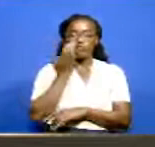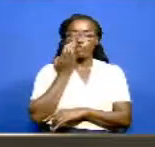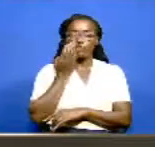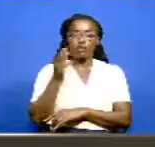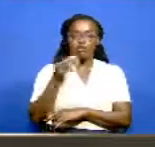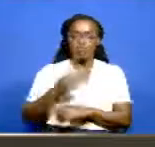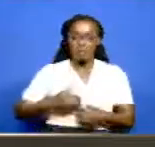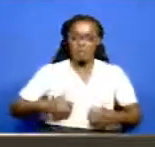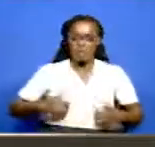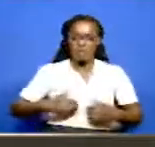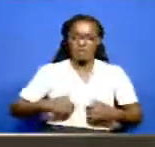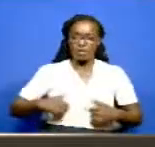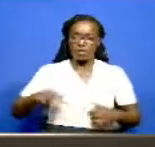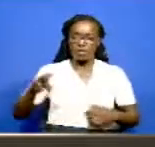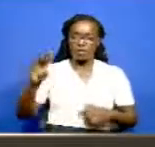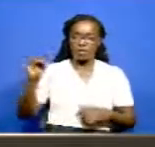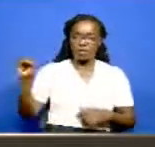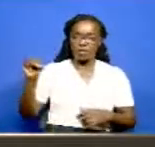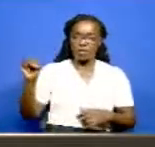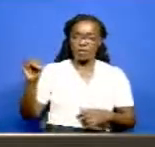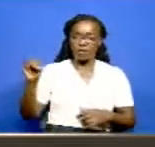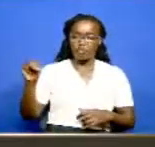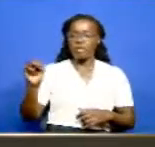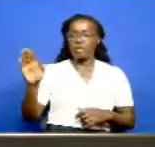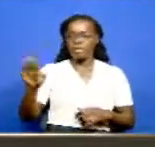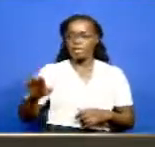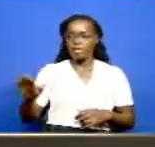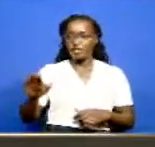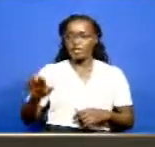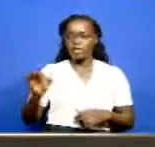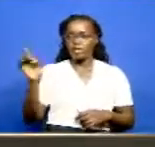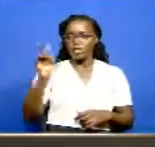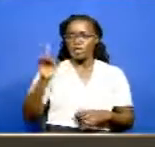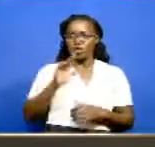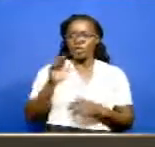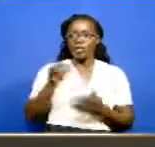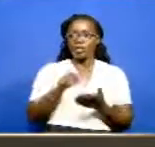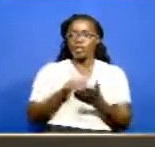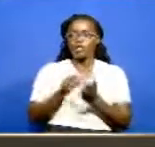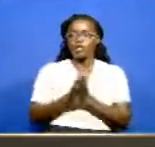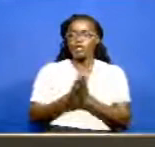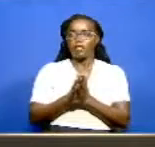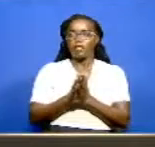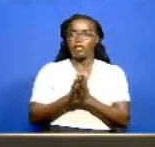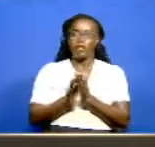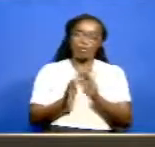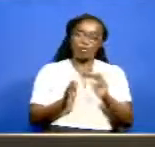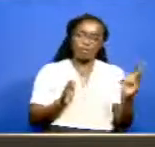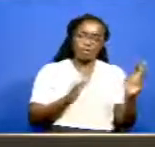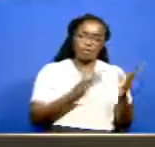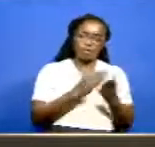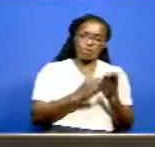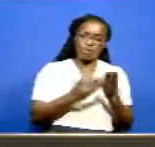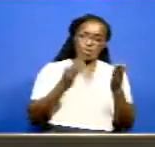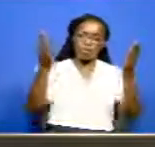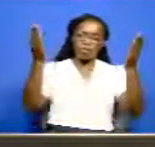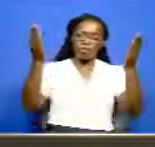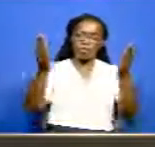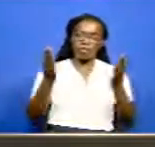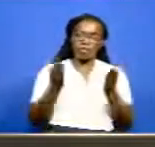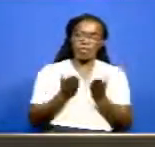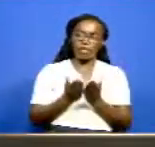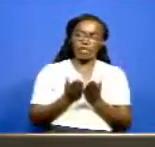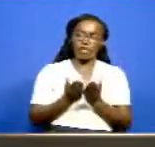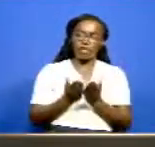Mandera, Marsabit na viungani mwake, hapa Nairobi pia sehemu za kati hadi katika sehemu za magharibi mwa nchi na bonde la ufa.